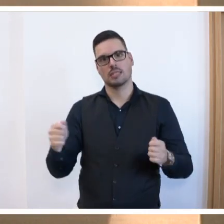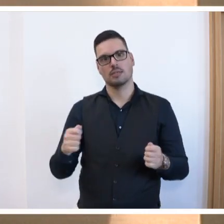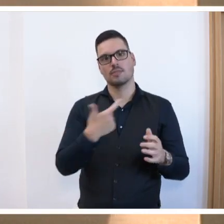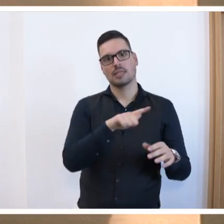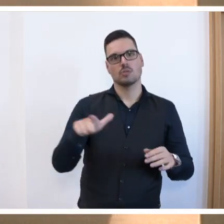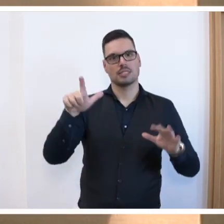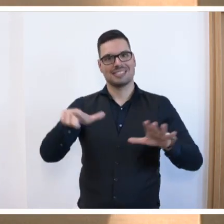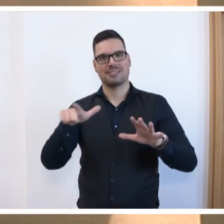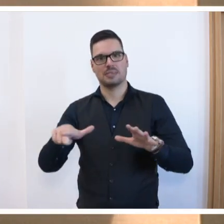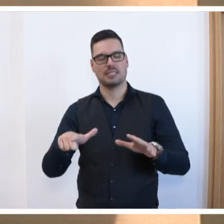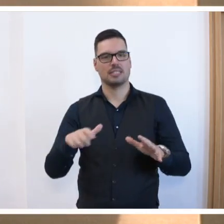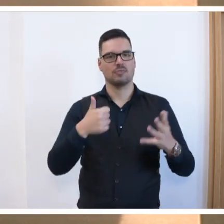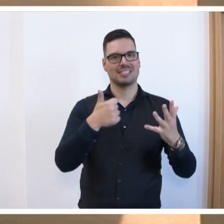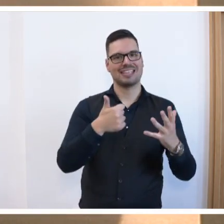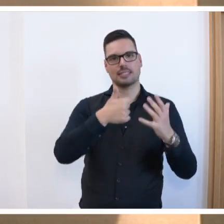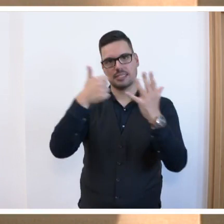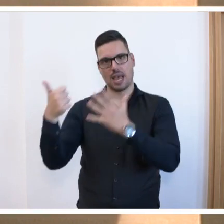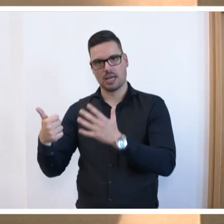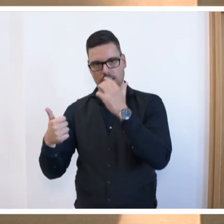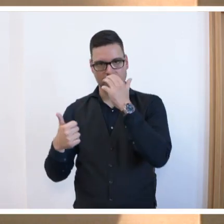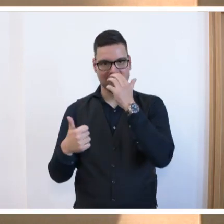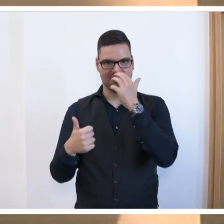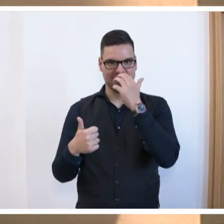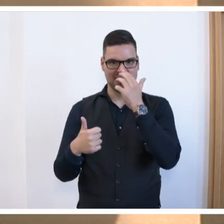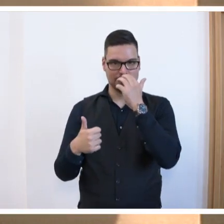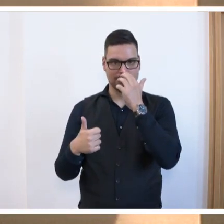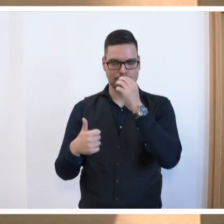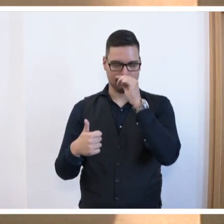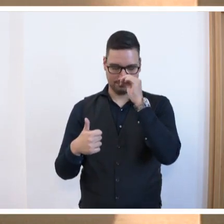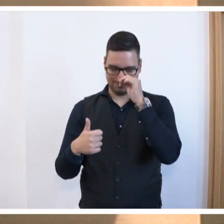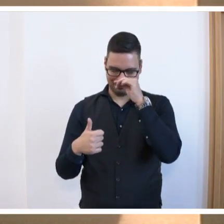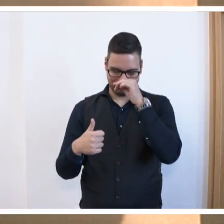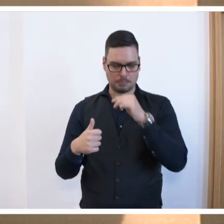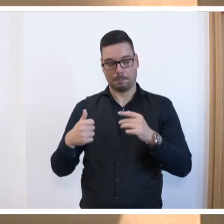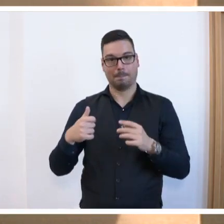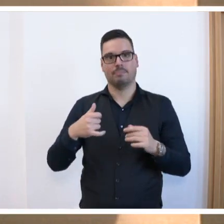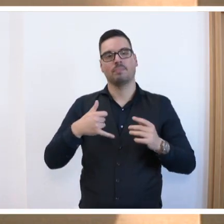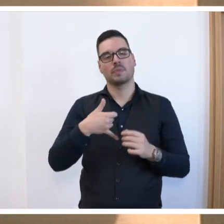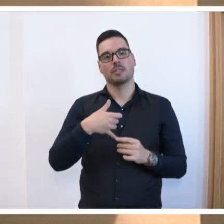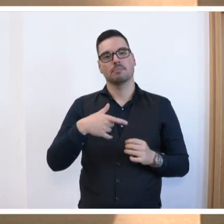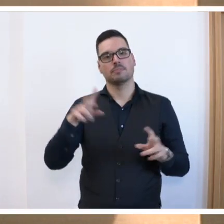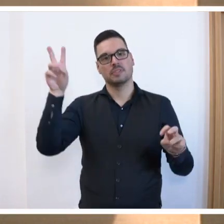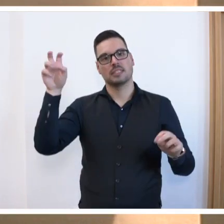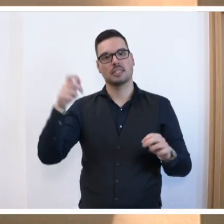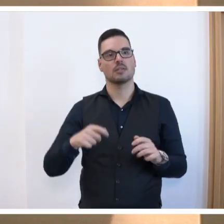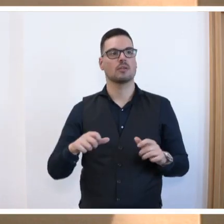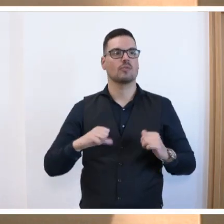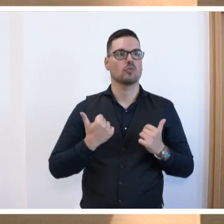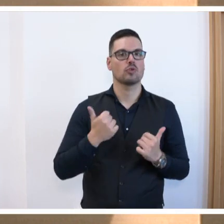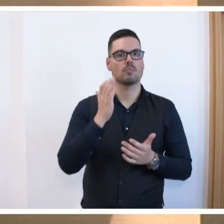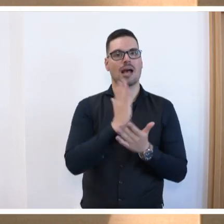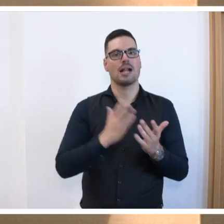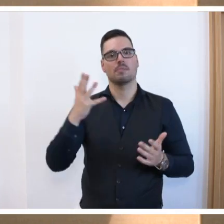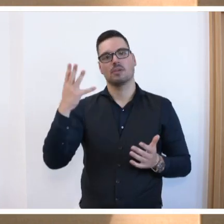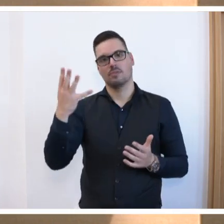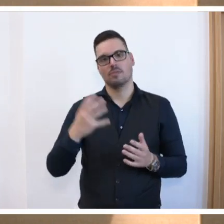15.12.2017, also vor 6 Jahren, berichtet hatte. Ich zitiere mit Ihrer Erlaubnis, Frau Präsidentin, morgens um 3:30 geht es